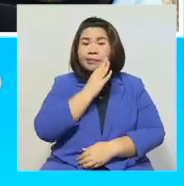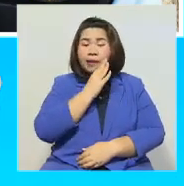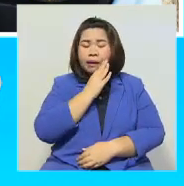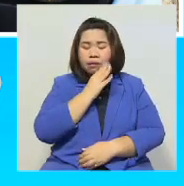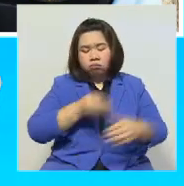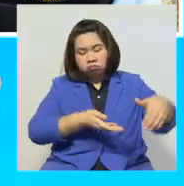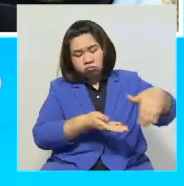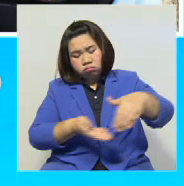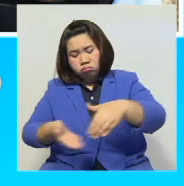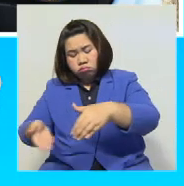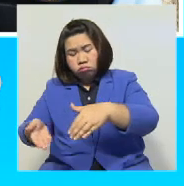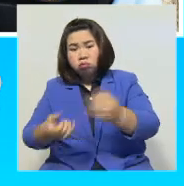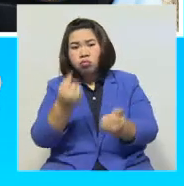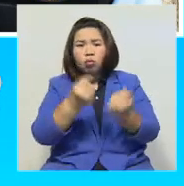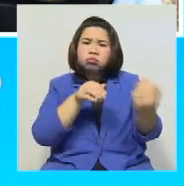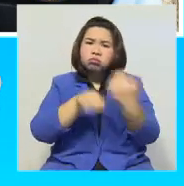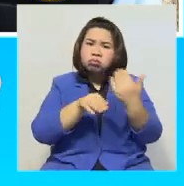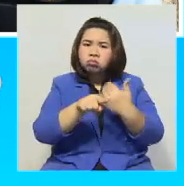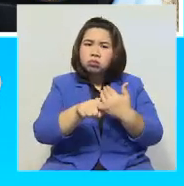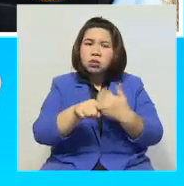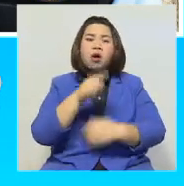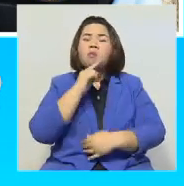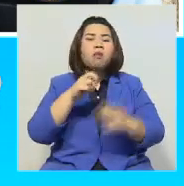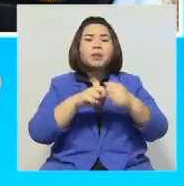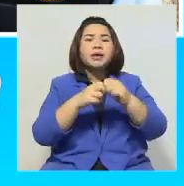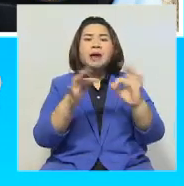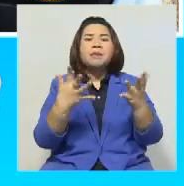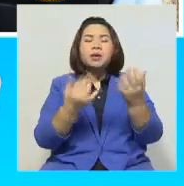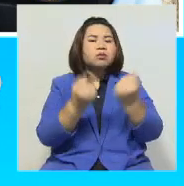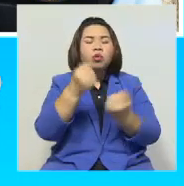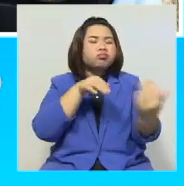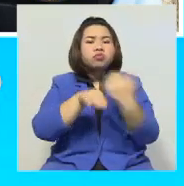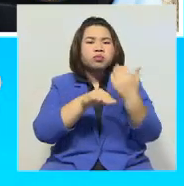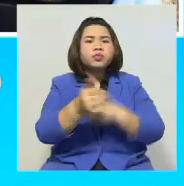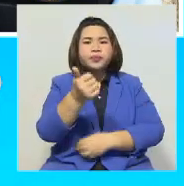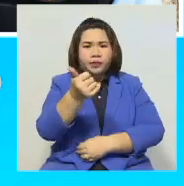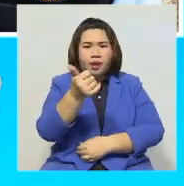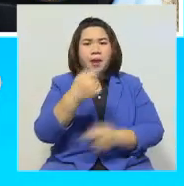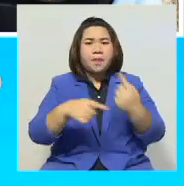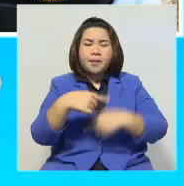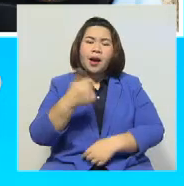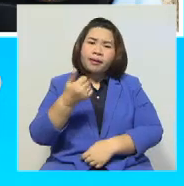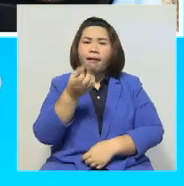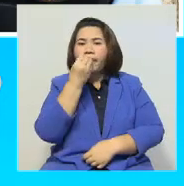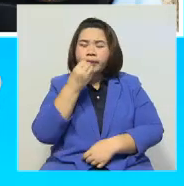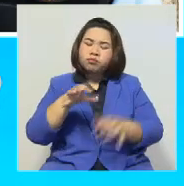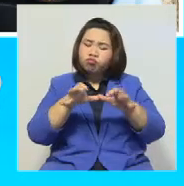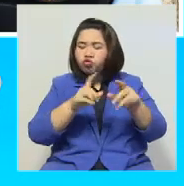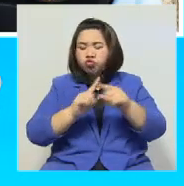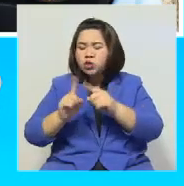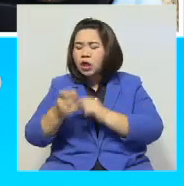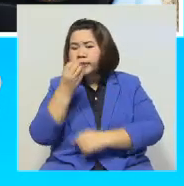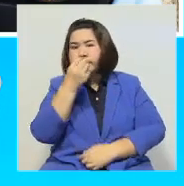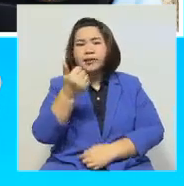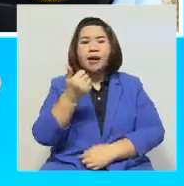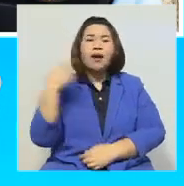มาบางตะบูนมาบ้านแหลมเนี่ยยืนยันว่าเส้นทางนี้น้ำไม่เคยท่วมครับสามารถมากินอาหารทะเลได้เหมือนเดิม